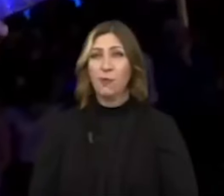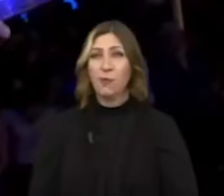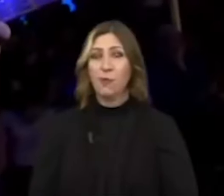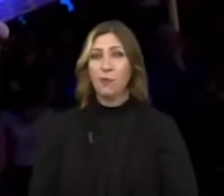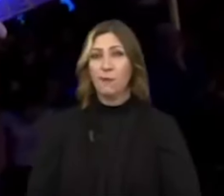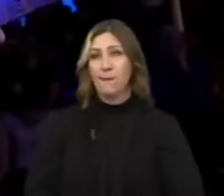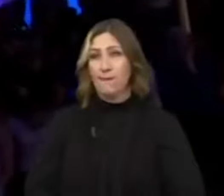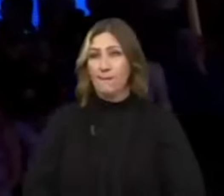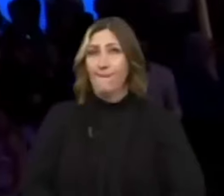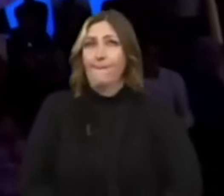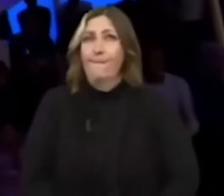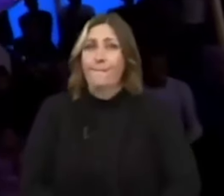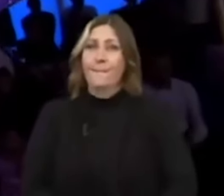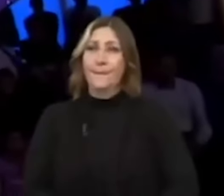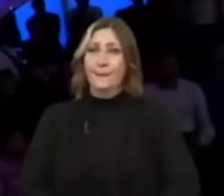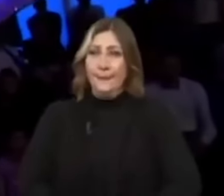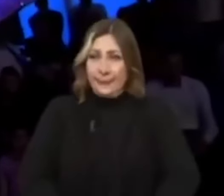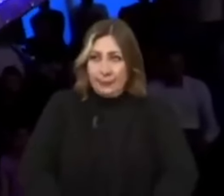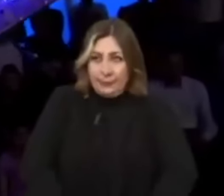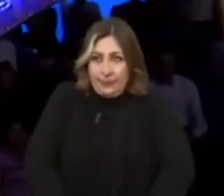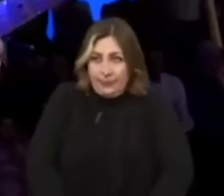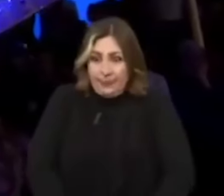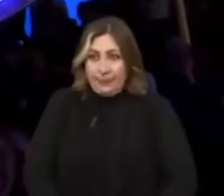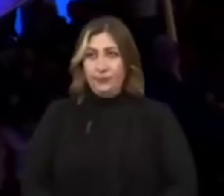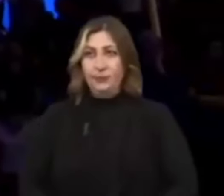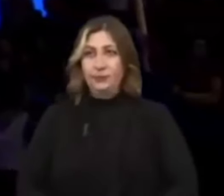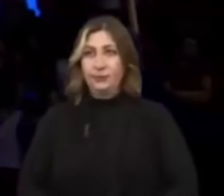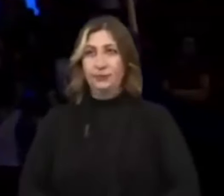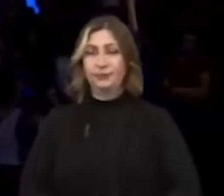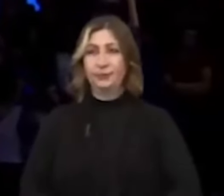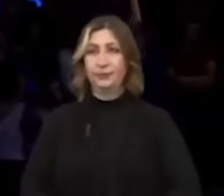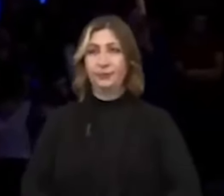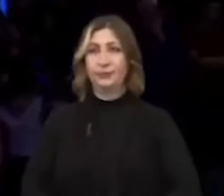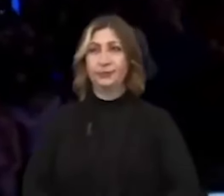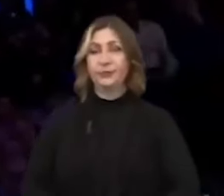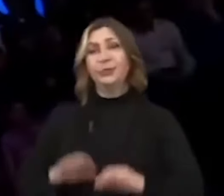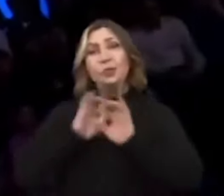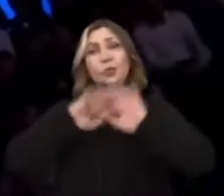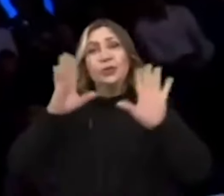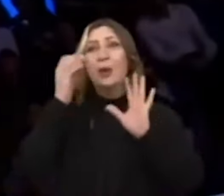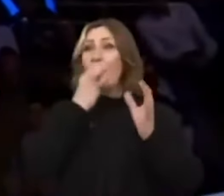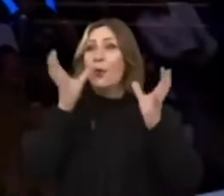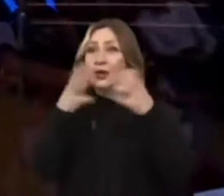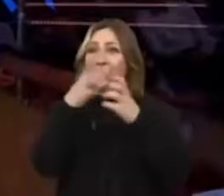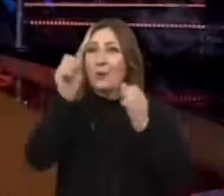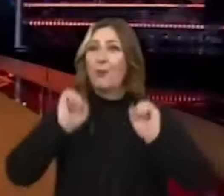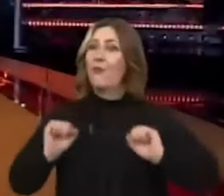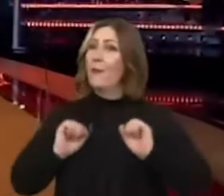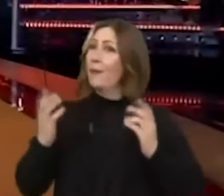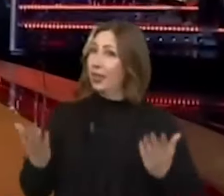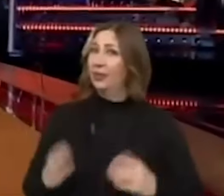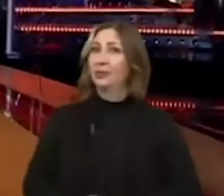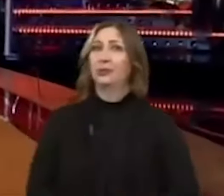açtı mı? Tamam. Açık galiba. Biz bugün senin şahane orkestranla bir provada yapıyoruz.